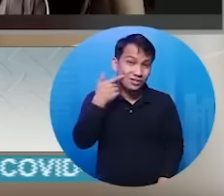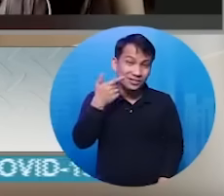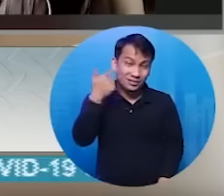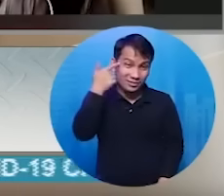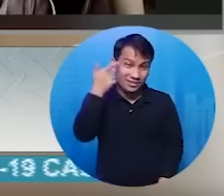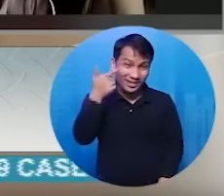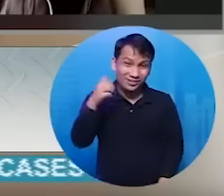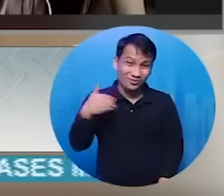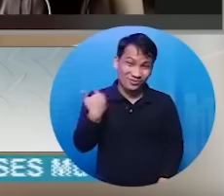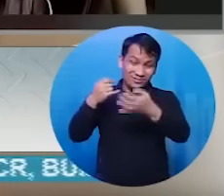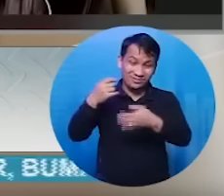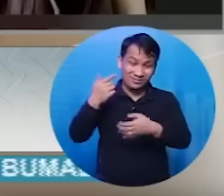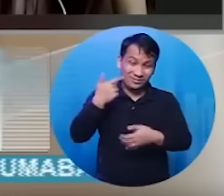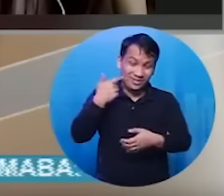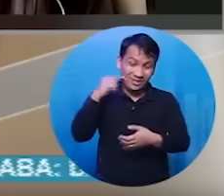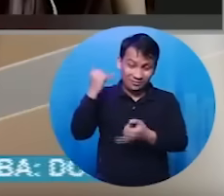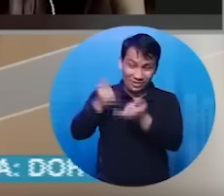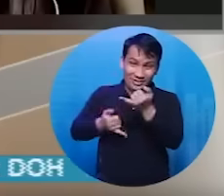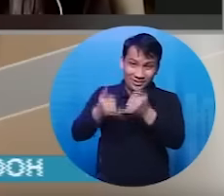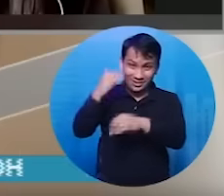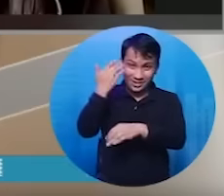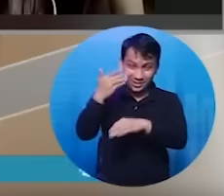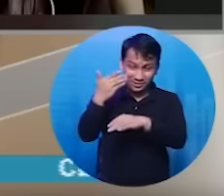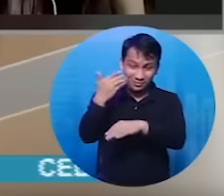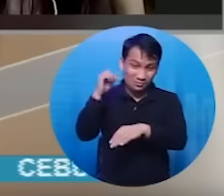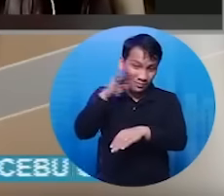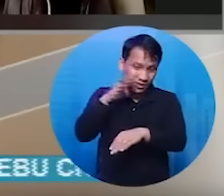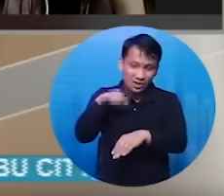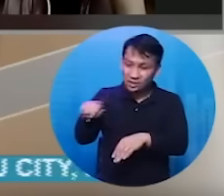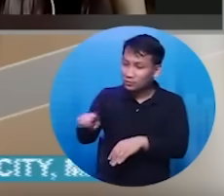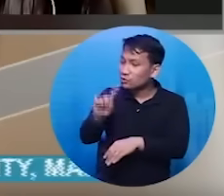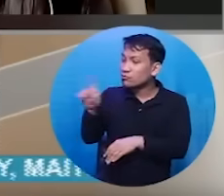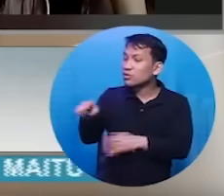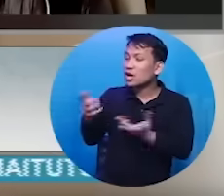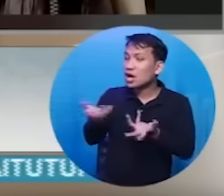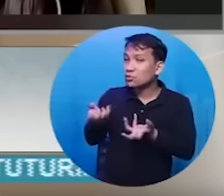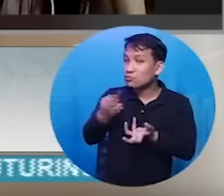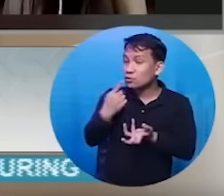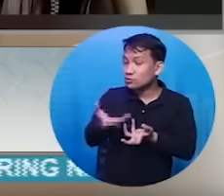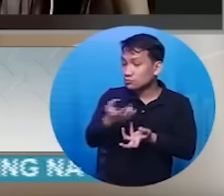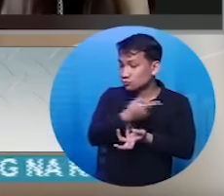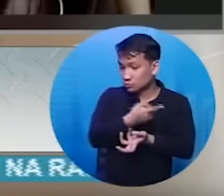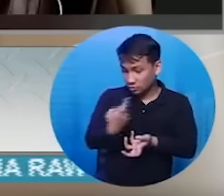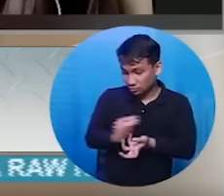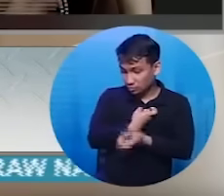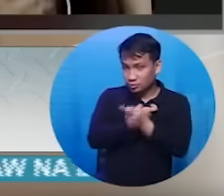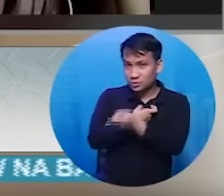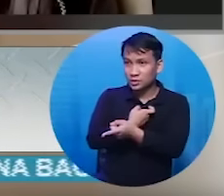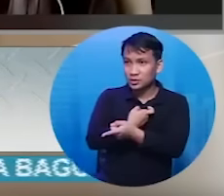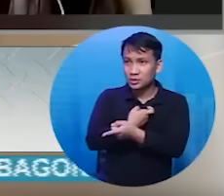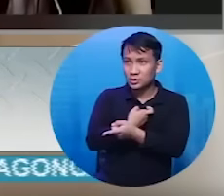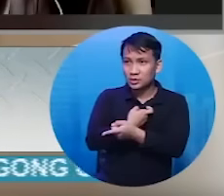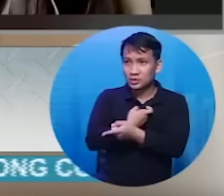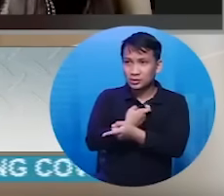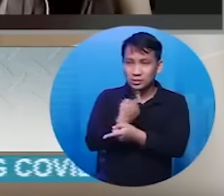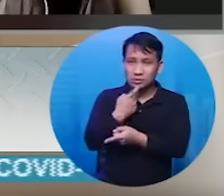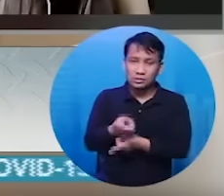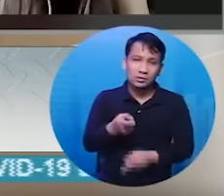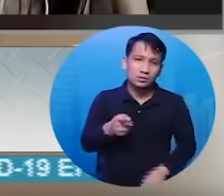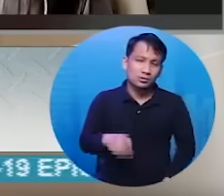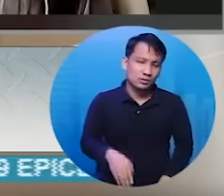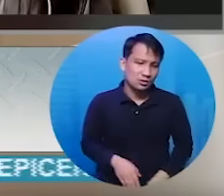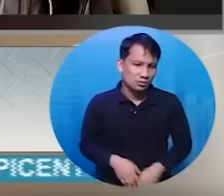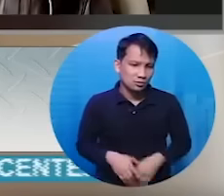ko pong bunso. Sinabi ko po na, Gerald, ba po, anong gusto niyo mayari kay kuya niyo? nasaktan po ko sa sinabi po